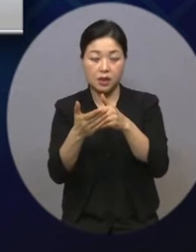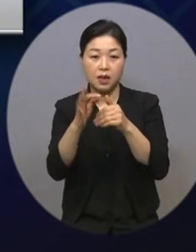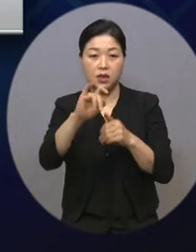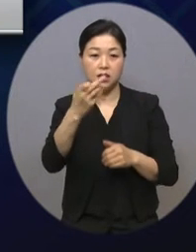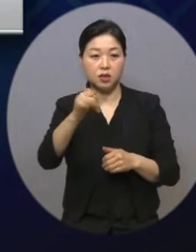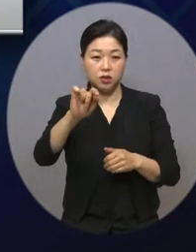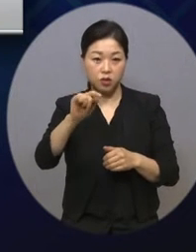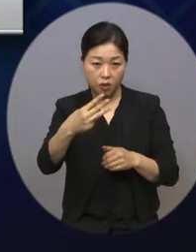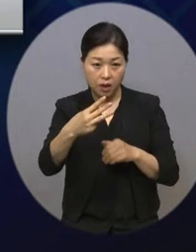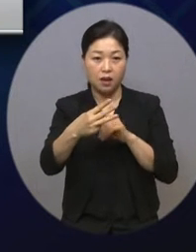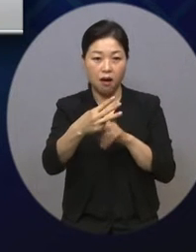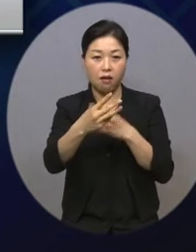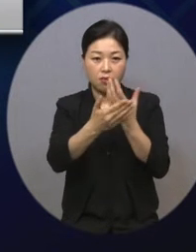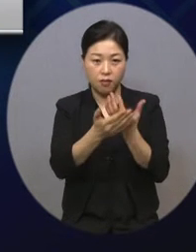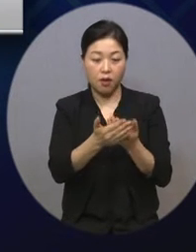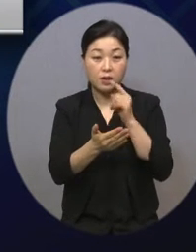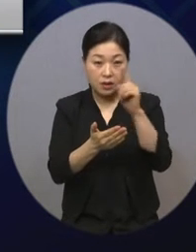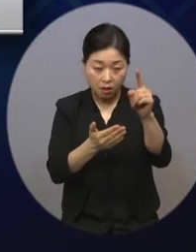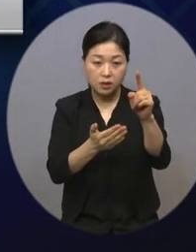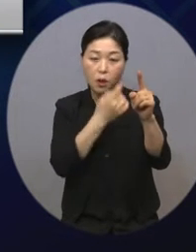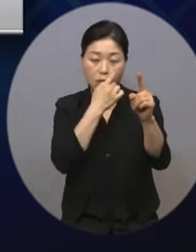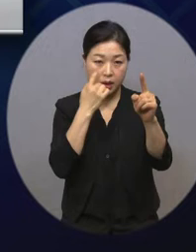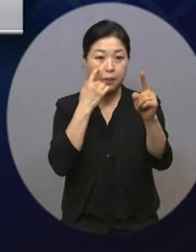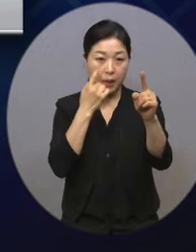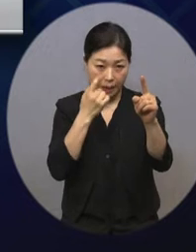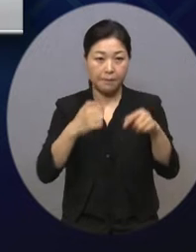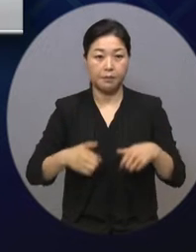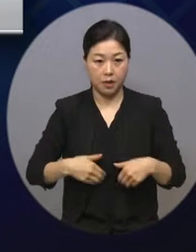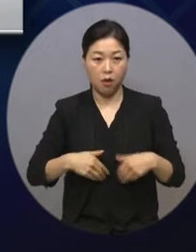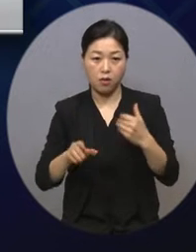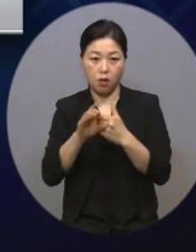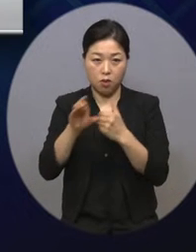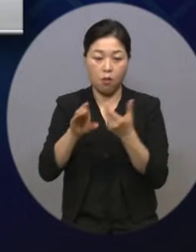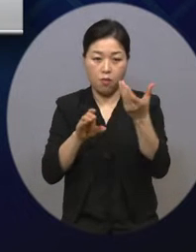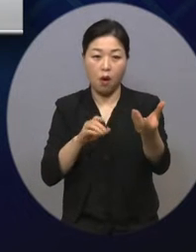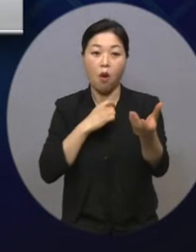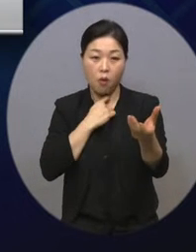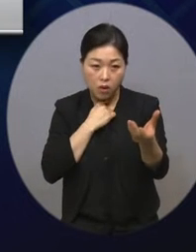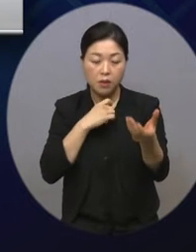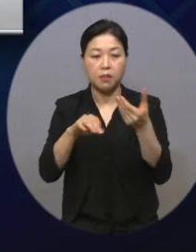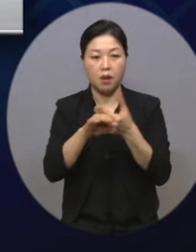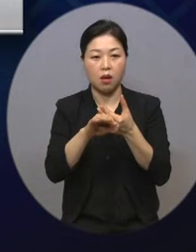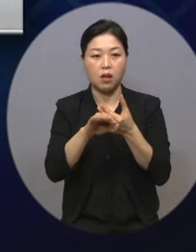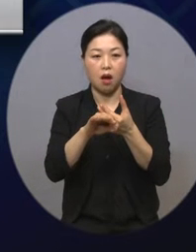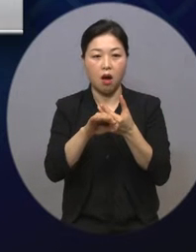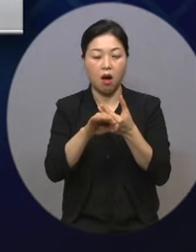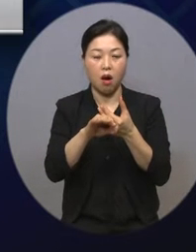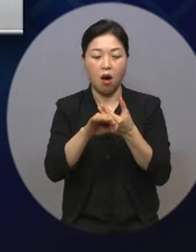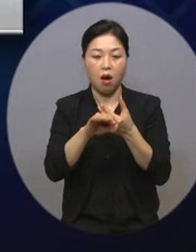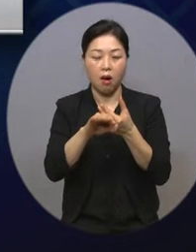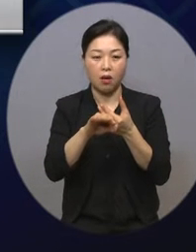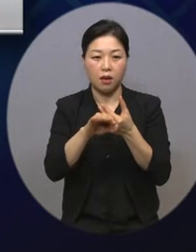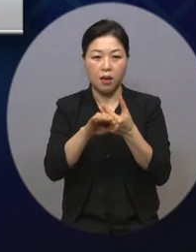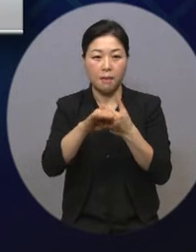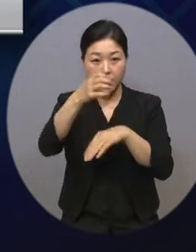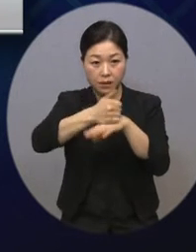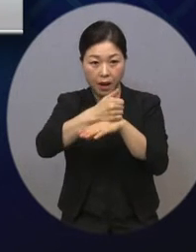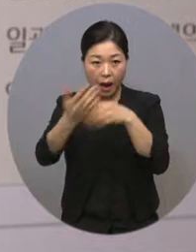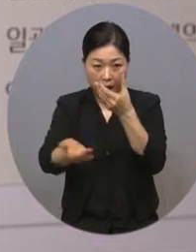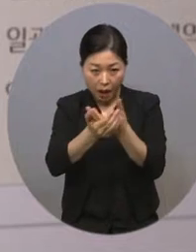대한 확인 절차를 완료해야 하며 추가 제출이 필요한 경우 확정 자료는 20일부터 제공합니다